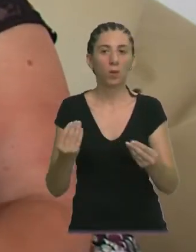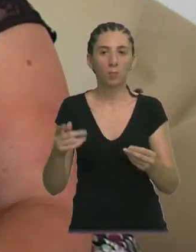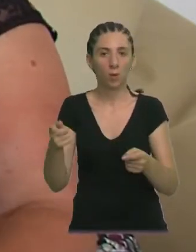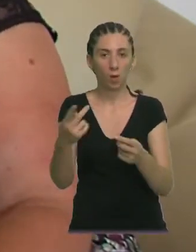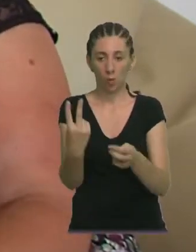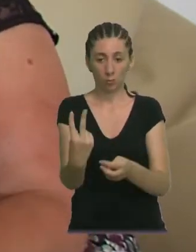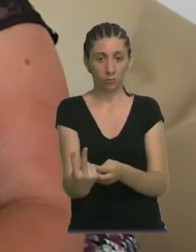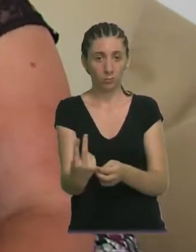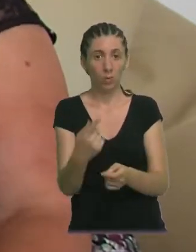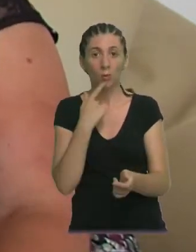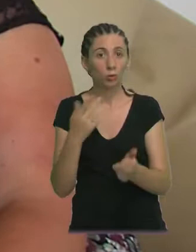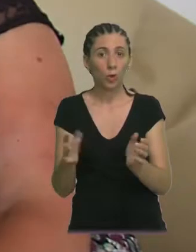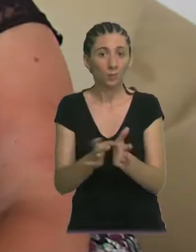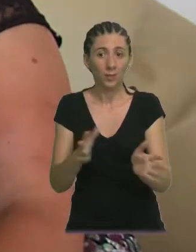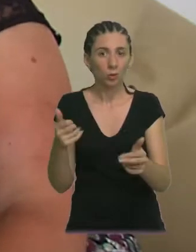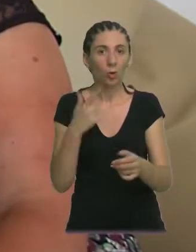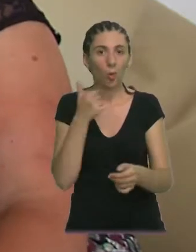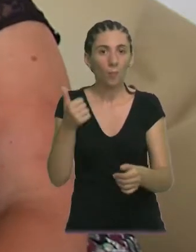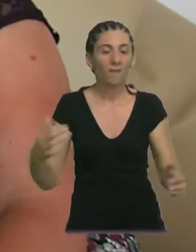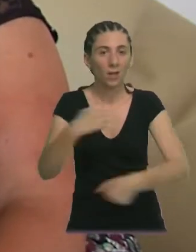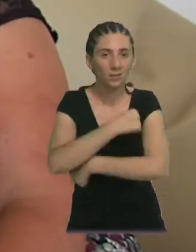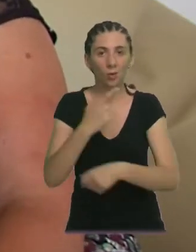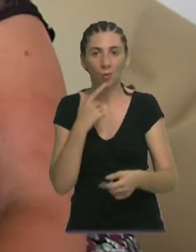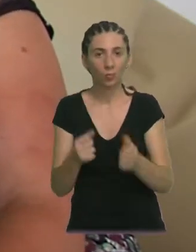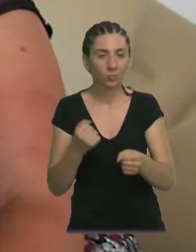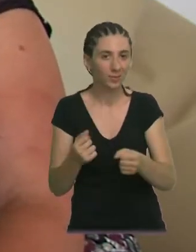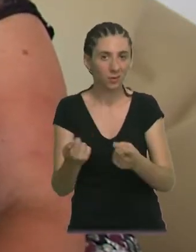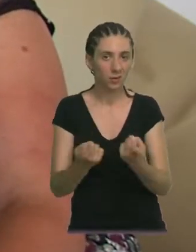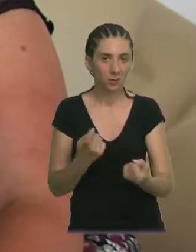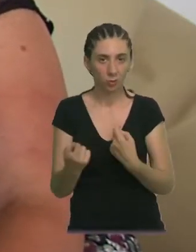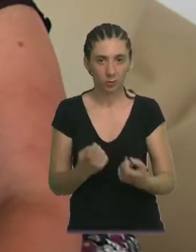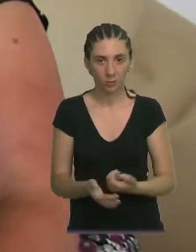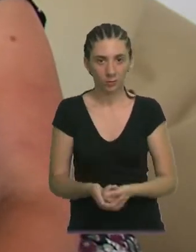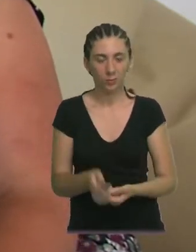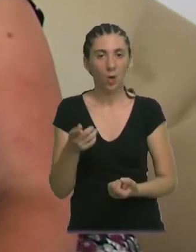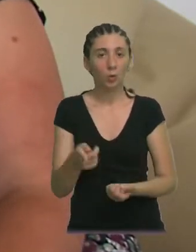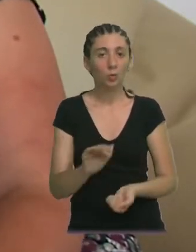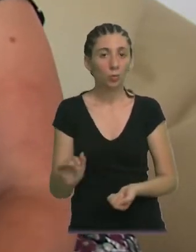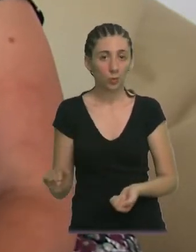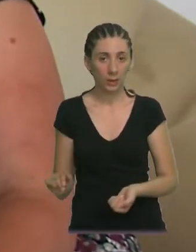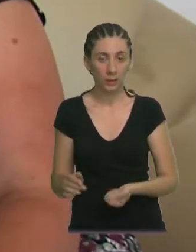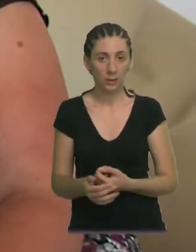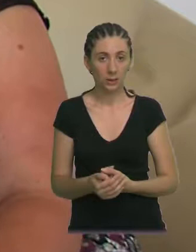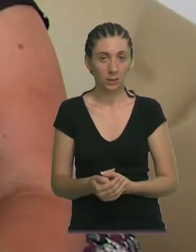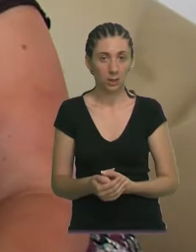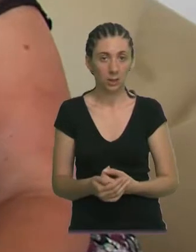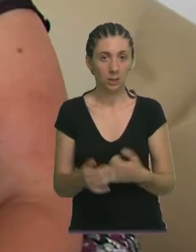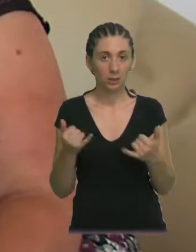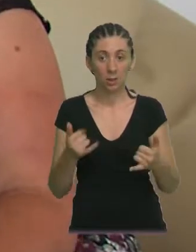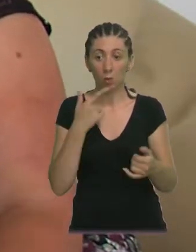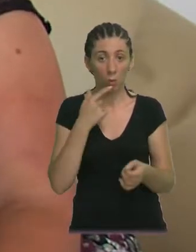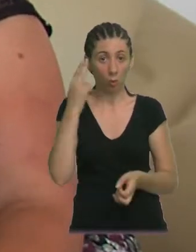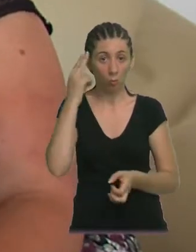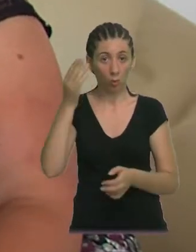donesu oba dvije taj tren, koja će prva na mene, koja će me prva zagrlit, mislim, one su, to su djeca sad, ne, ono, ko